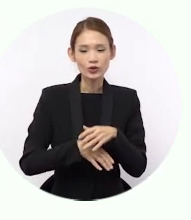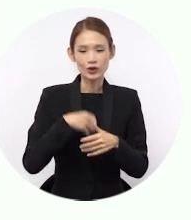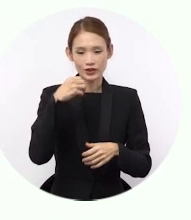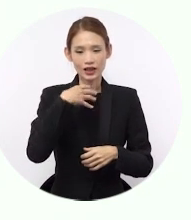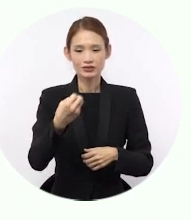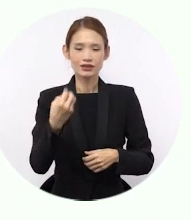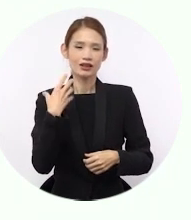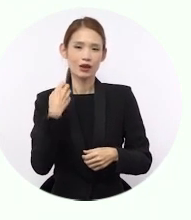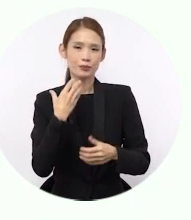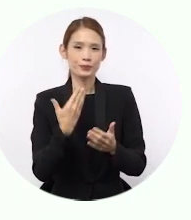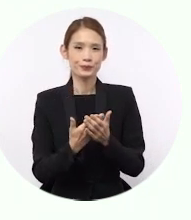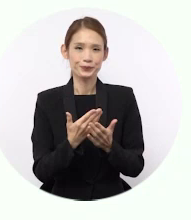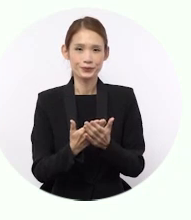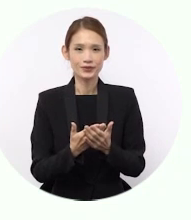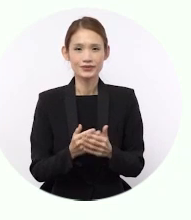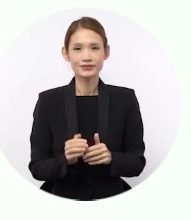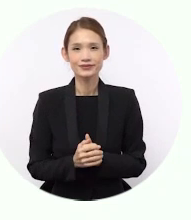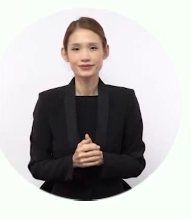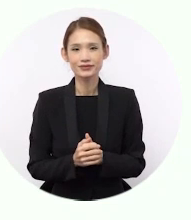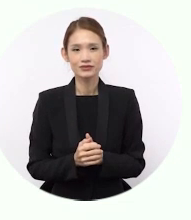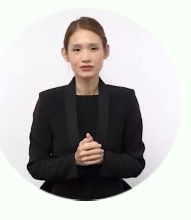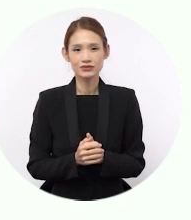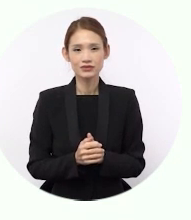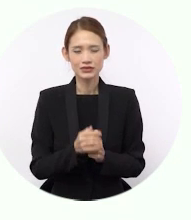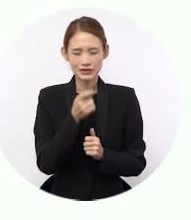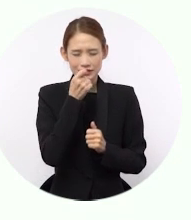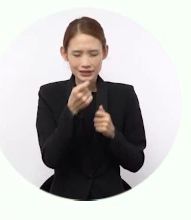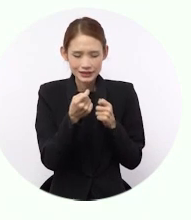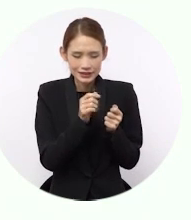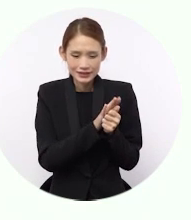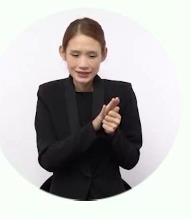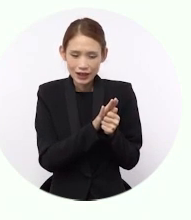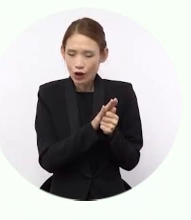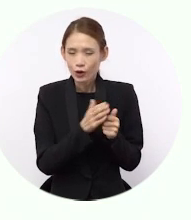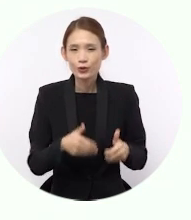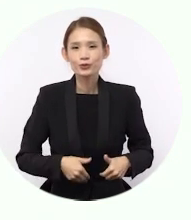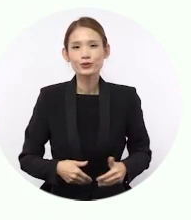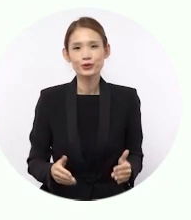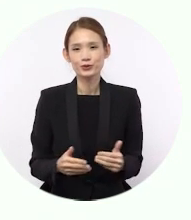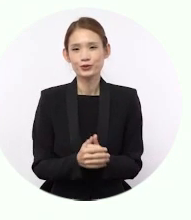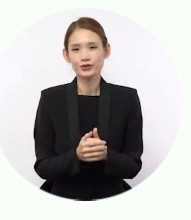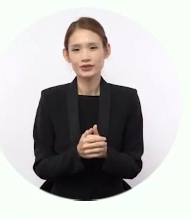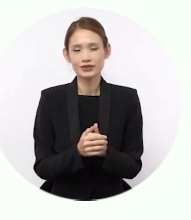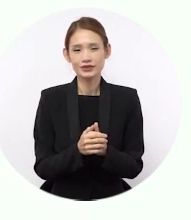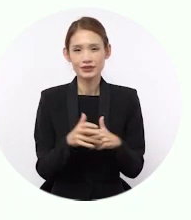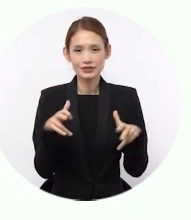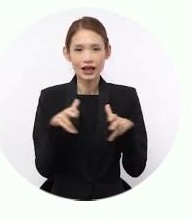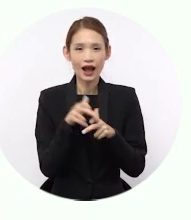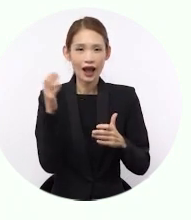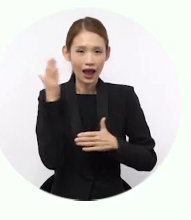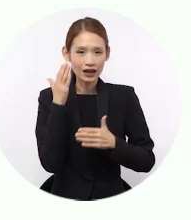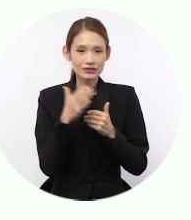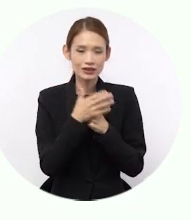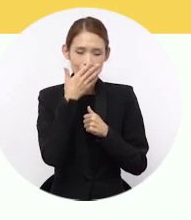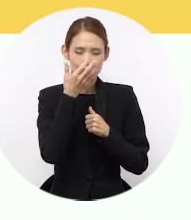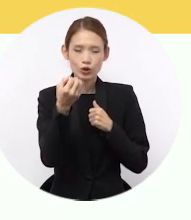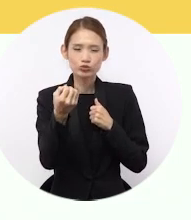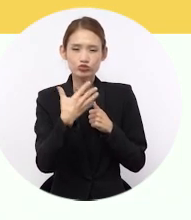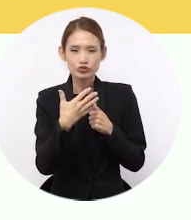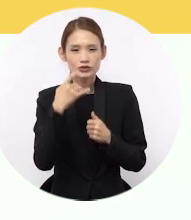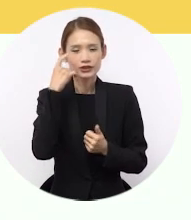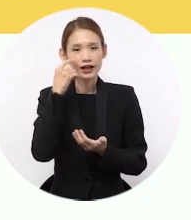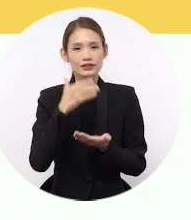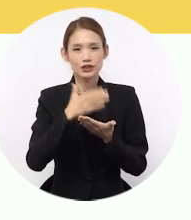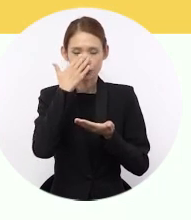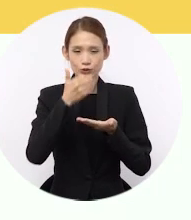건성으로라도 대답해줬으면 좋겠어요. 굳이 친절하지 않아도 되는데 장애 학생이라고 무시하지